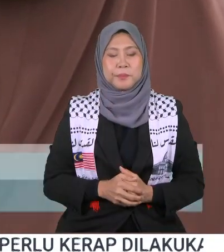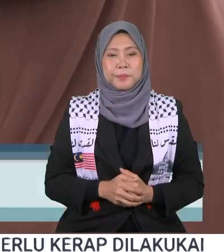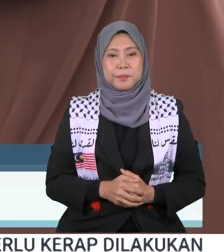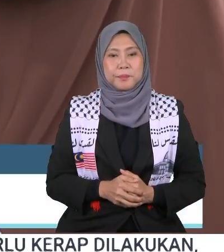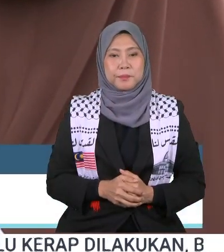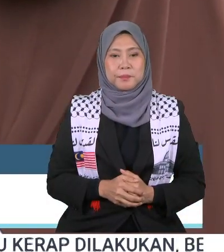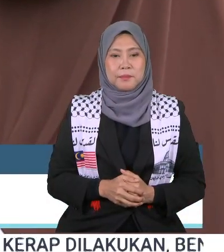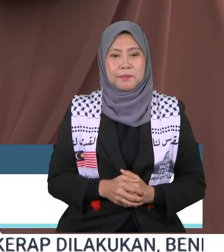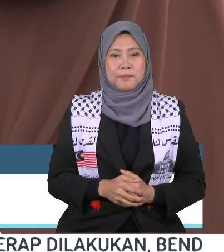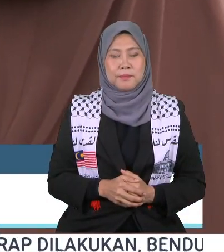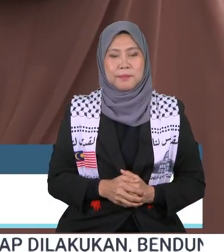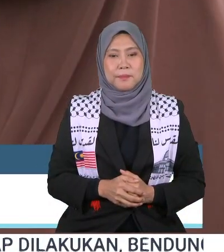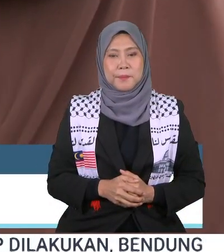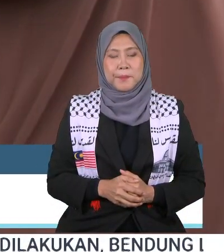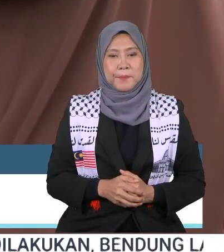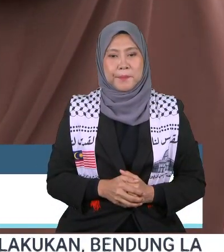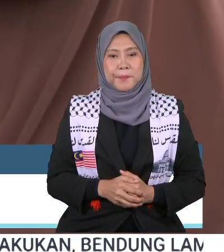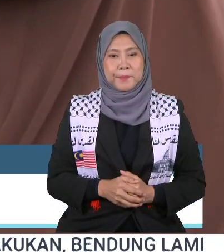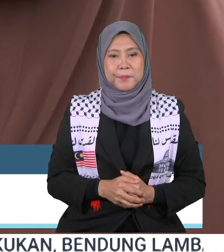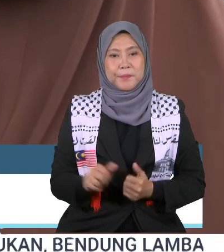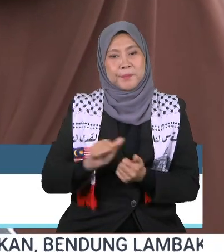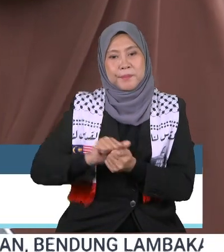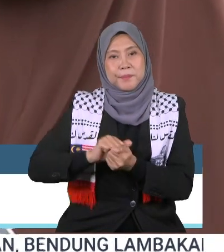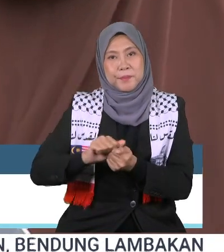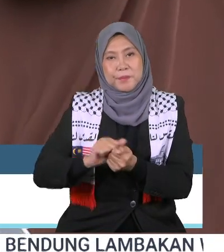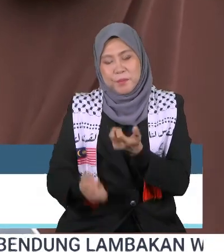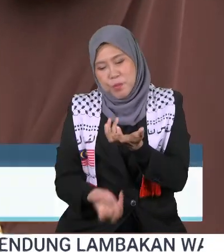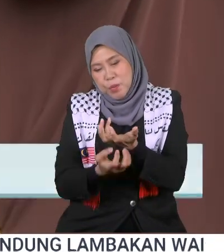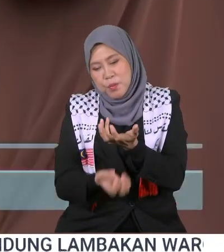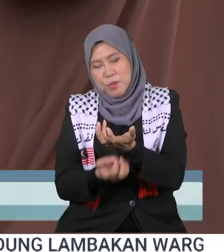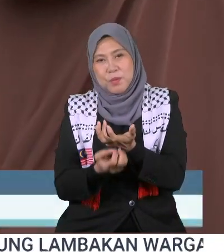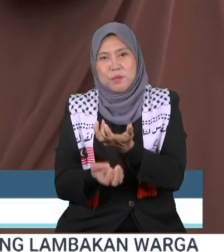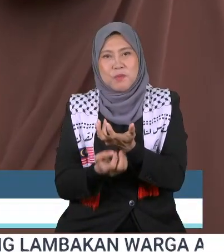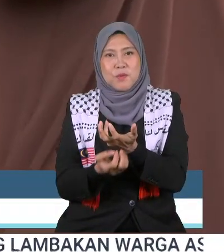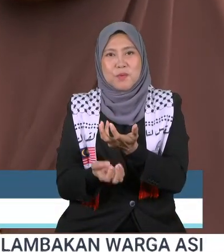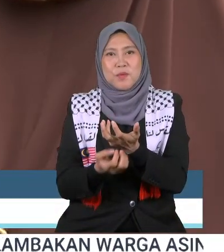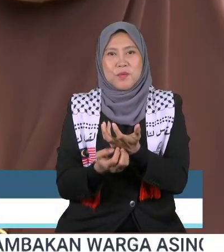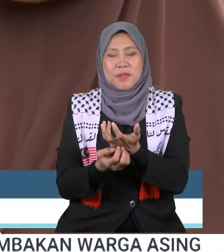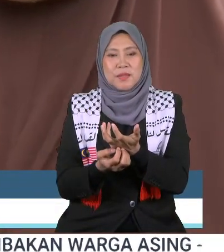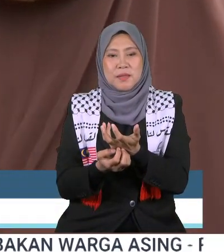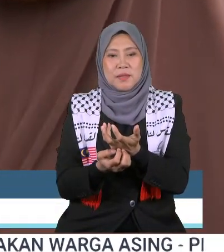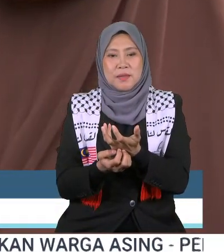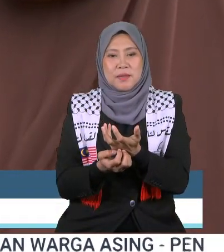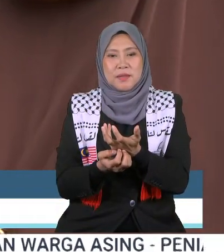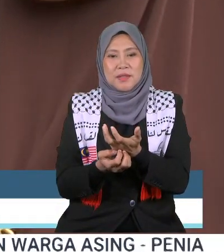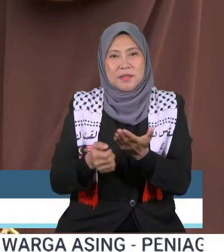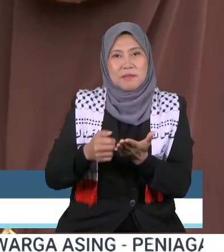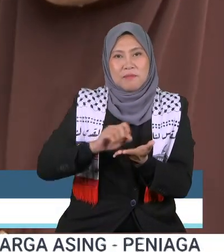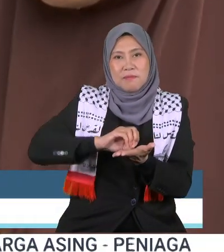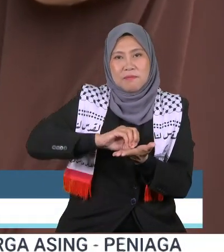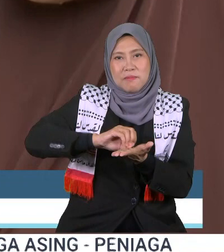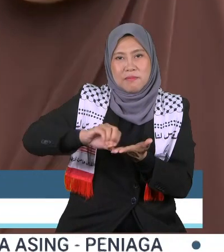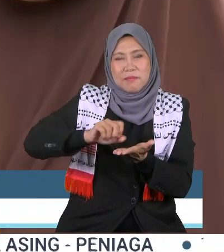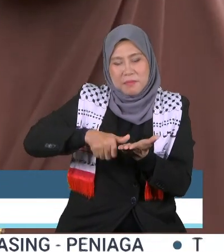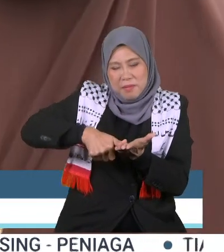dulu. Kan, cuci, lepas cuci, rebus, sudah direbus, sudah picitlah pakai tangan.